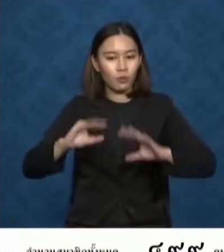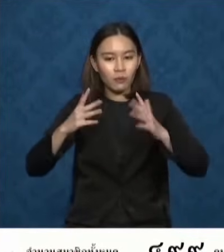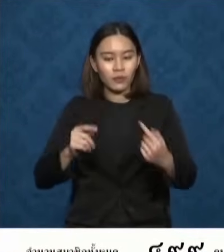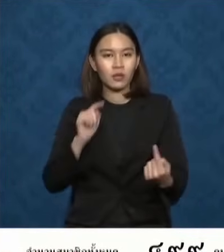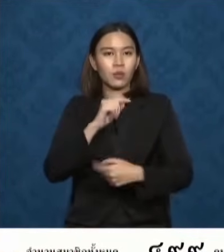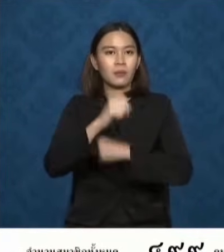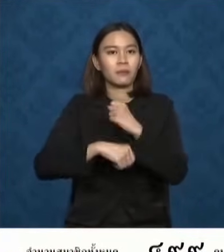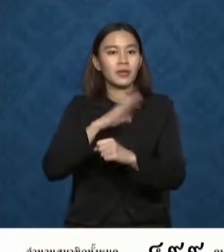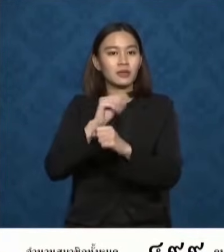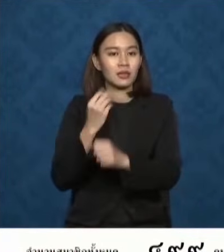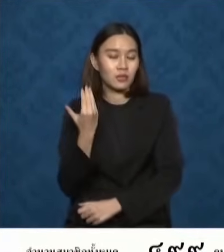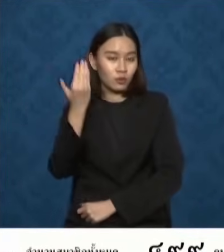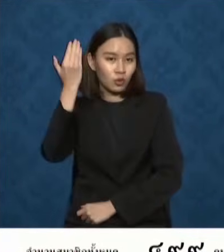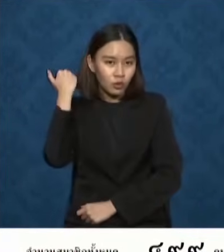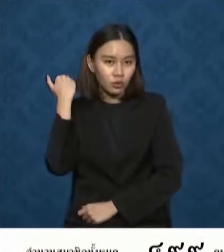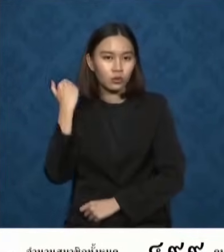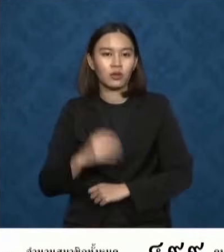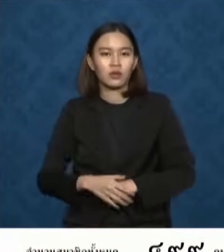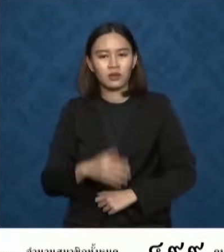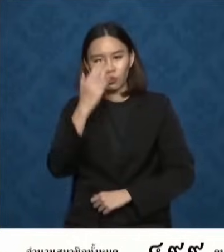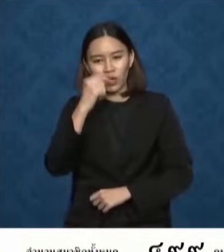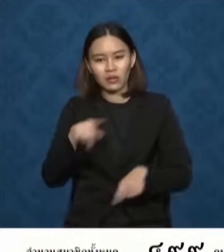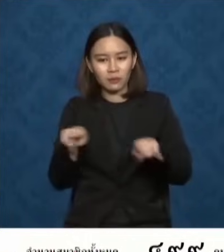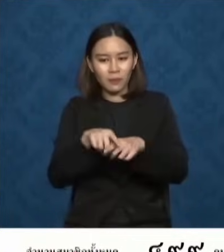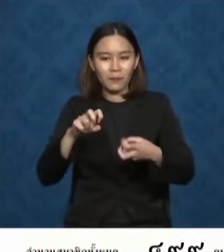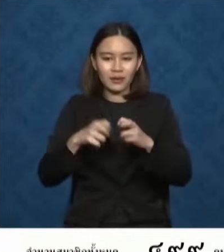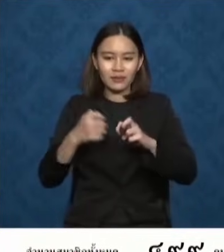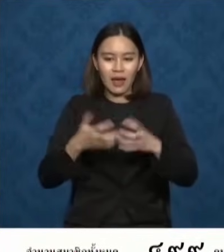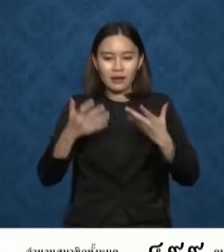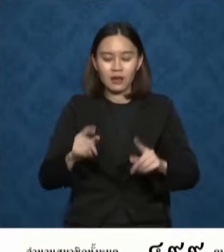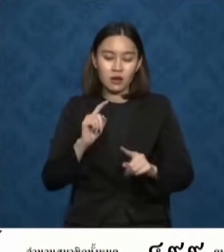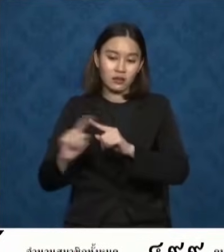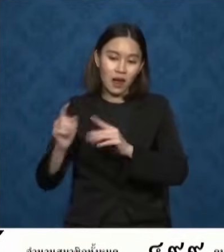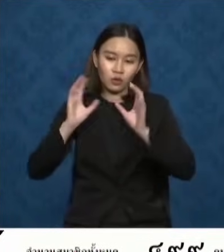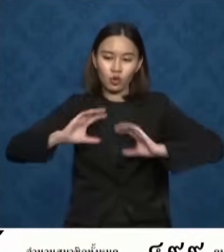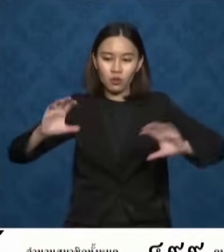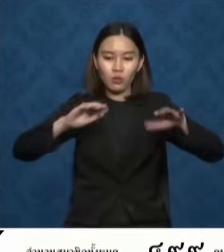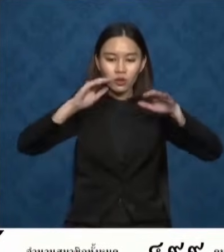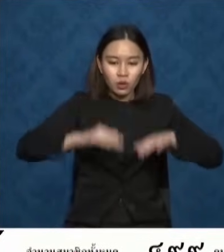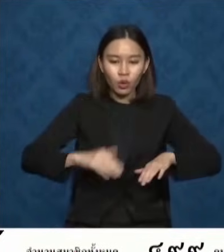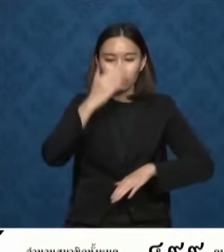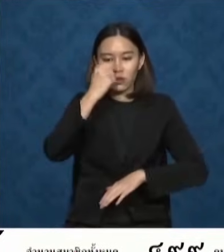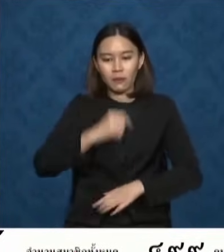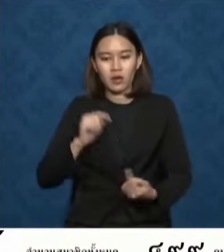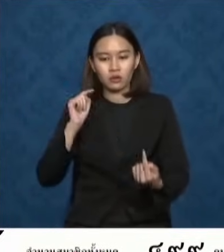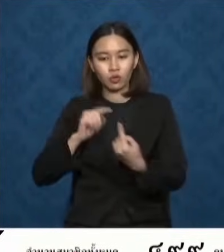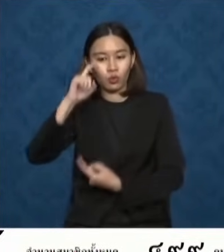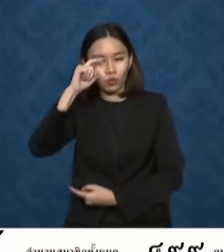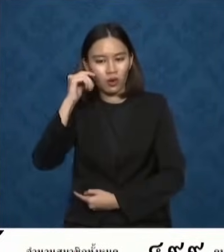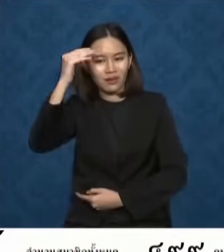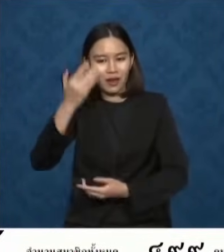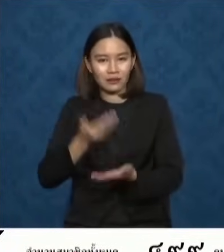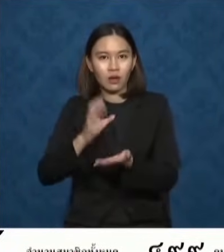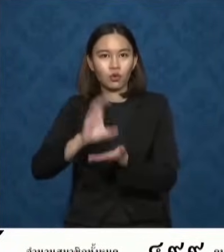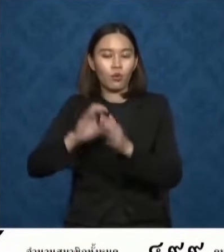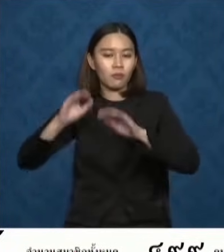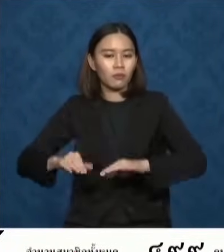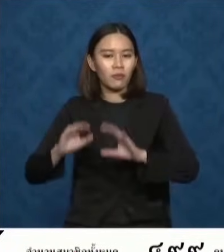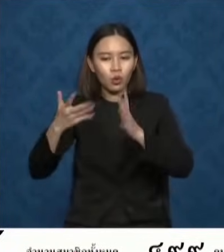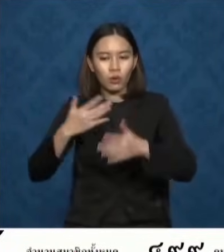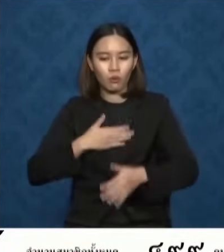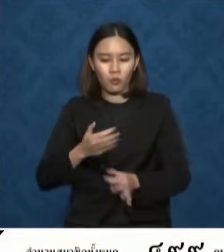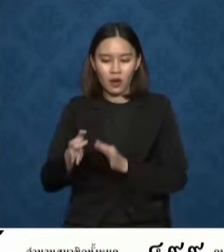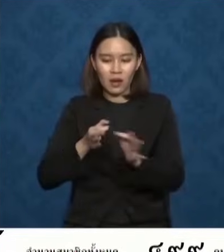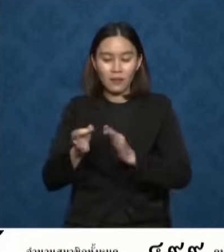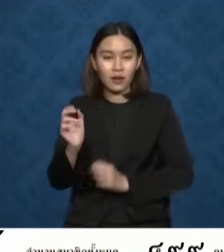ากุ้งบ้างเช่นวิกฤตอะไรต่างๆที่ผ่านมายุครัฐบาลอื่นลดทำไมยุคเศรษฐาไม่ลดผมเรียนนะครับ